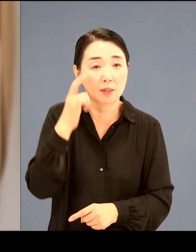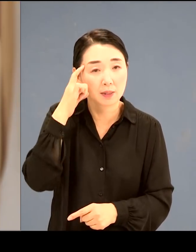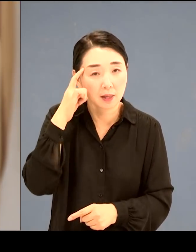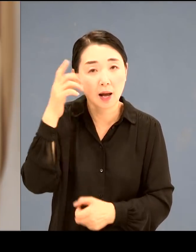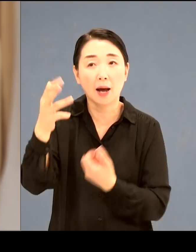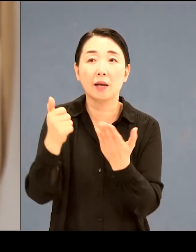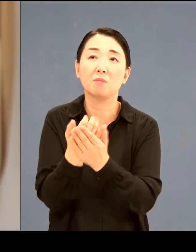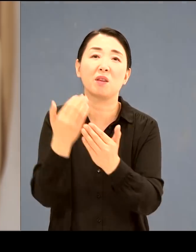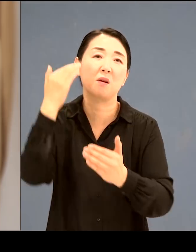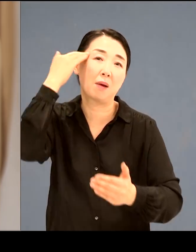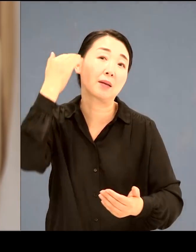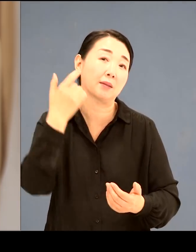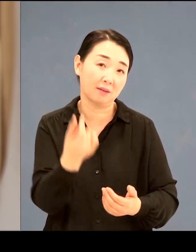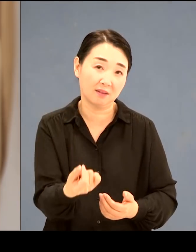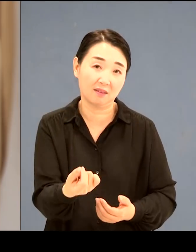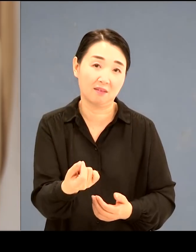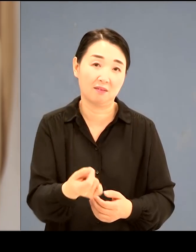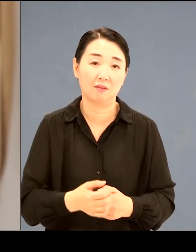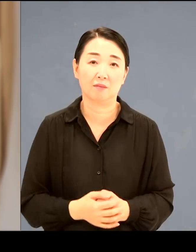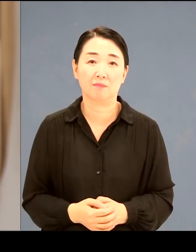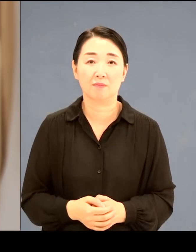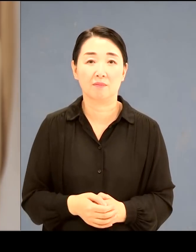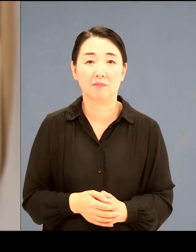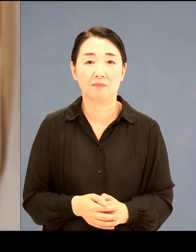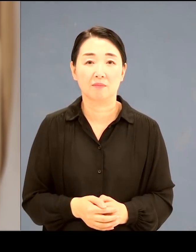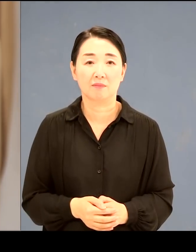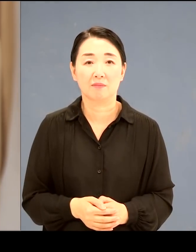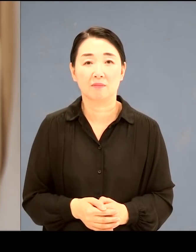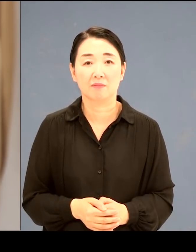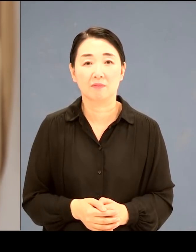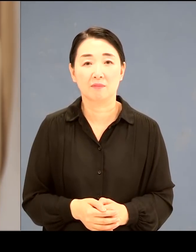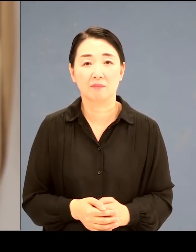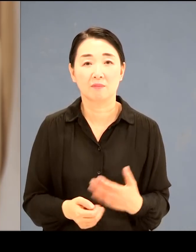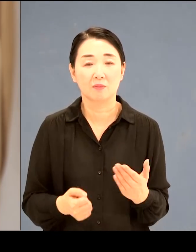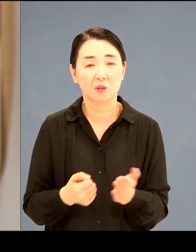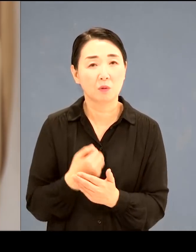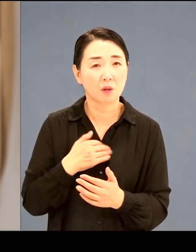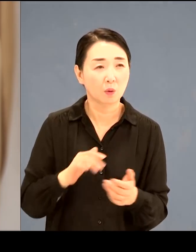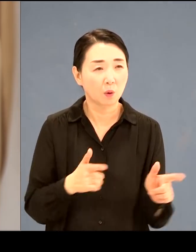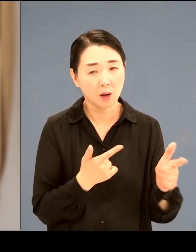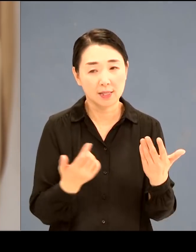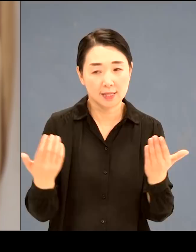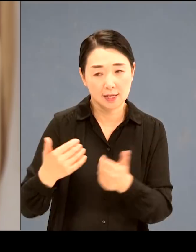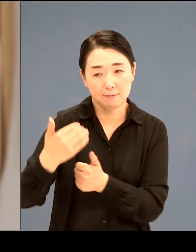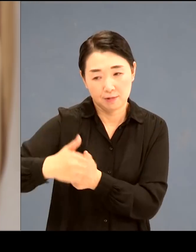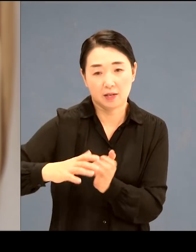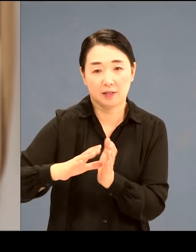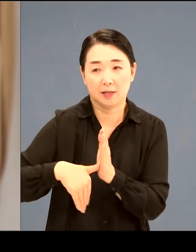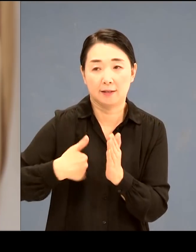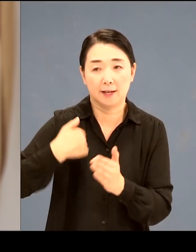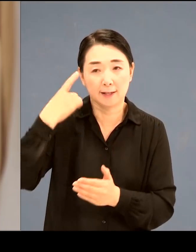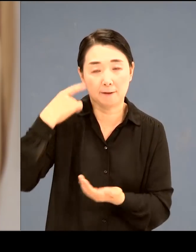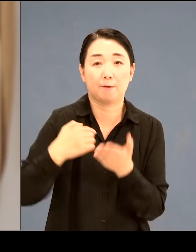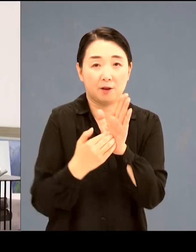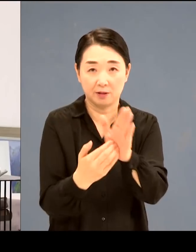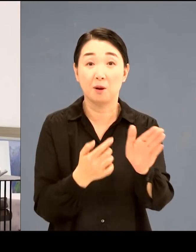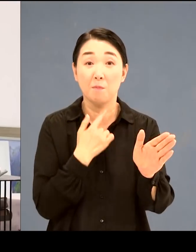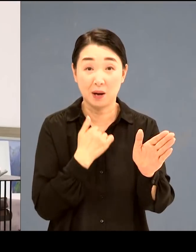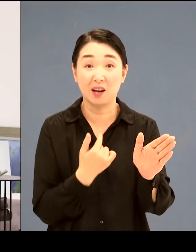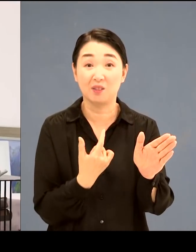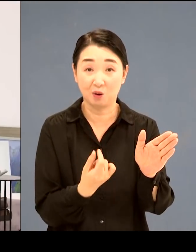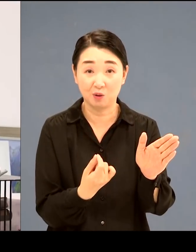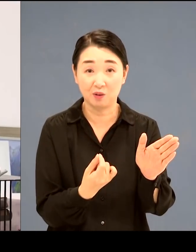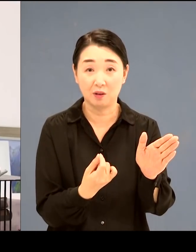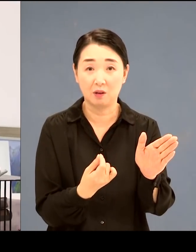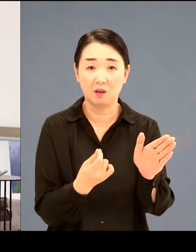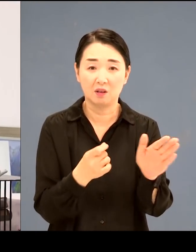일을 방해하는 것 같더라고요. 네. 그래서 저도 여러 가지 일들이 들어왔을 때 내 생각으로 거절했던 거, 네.